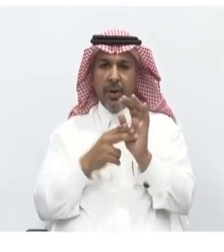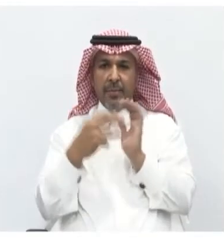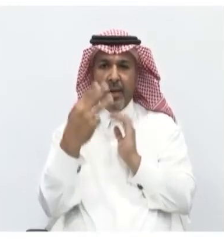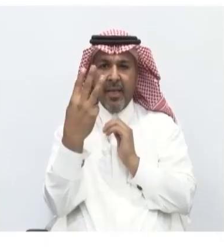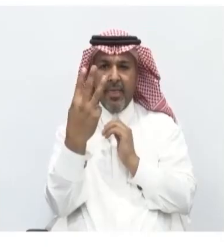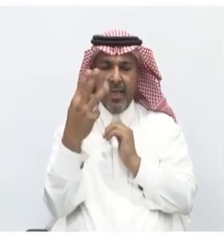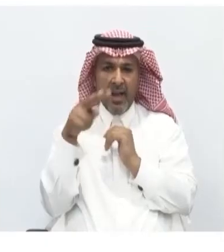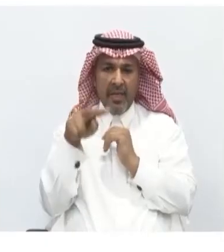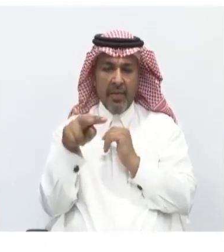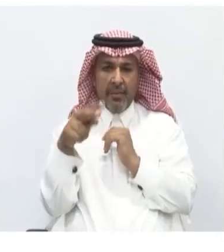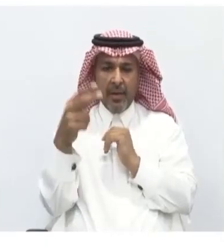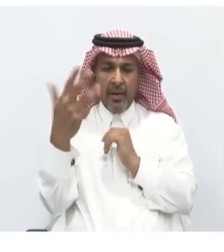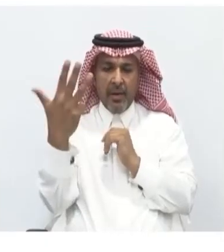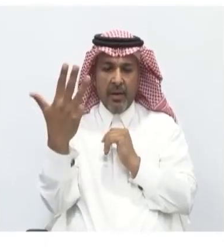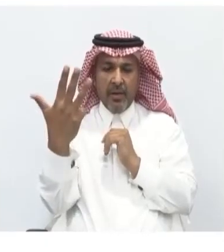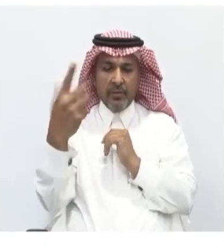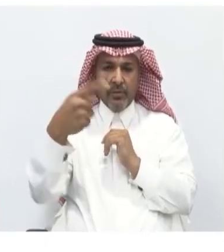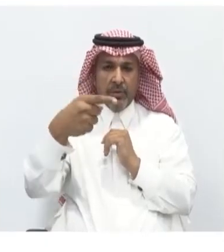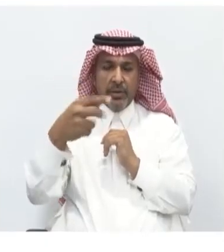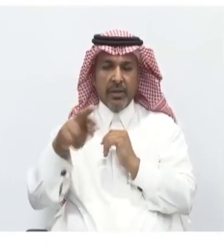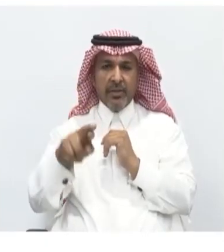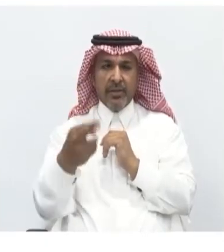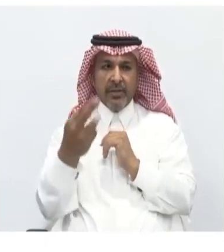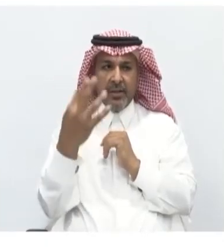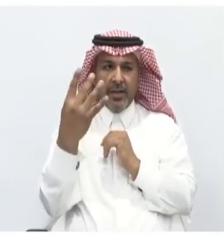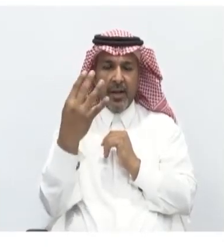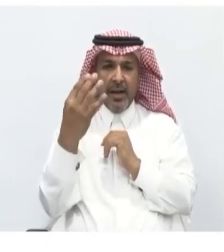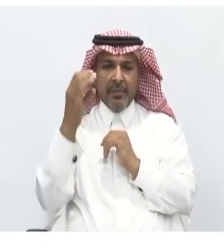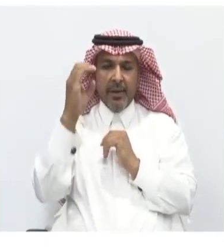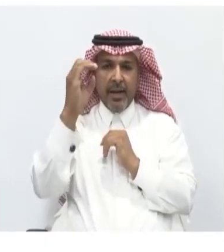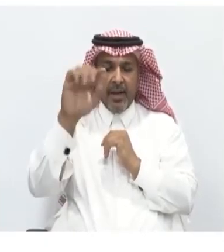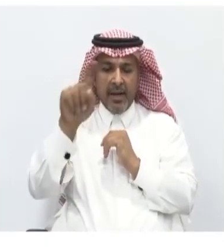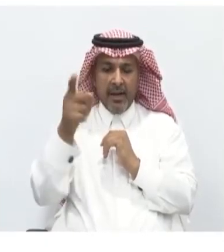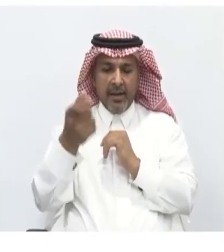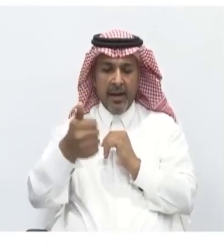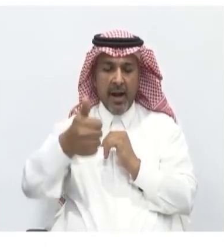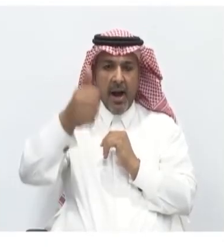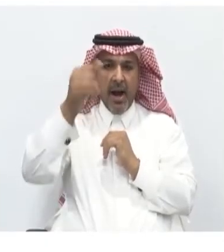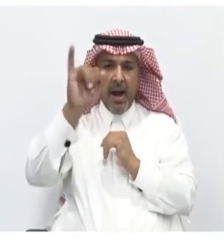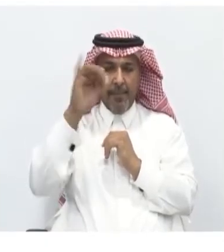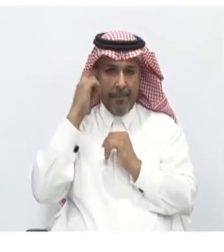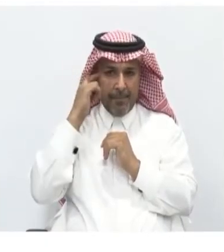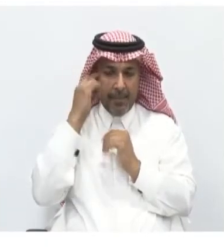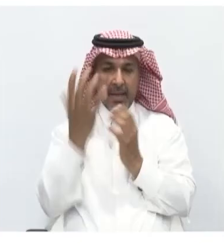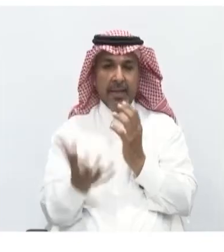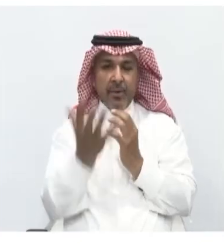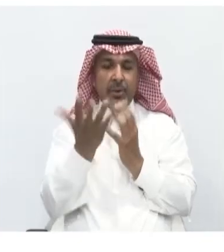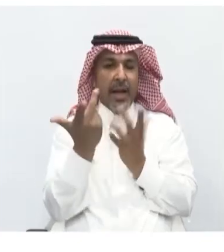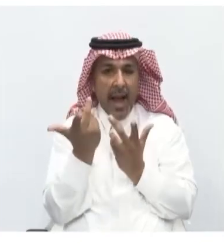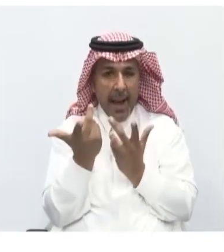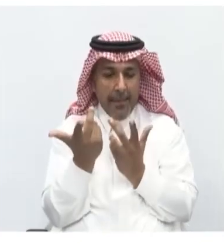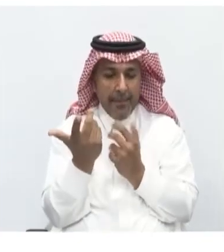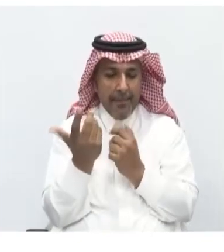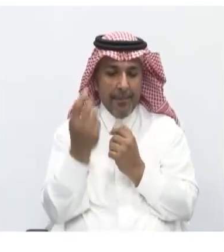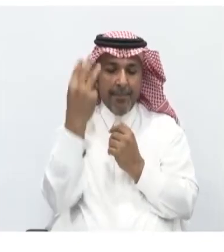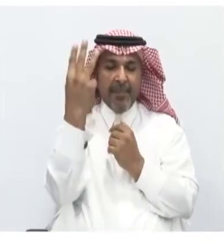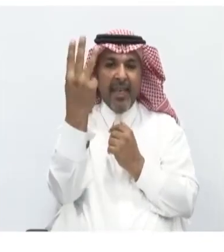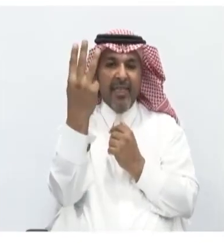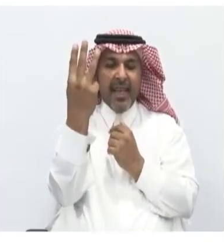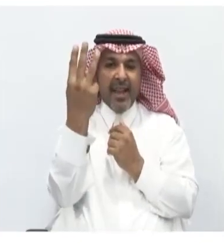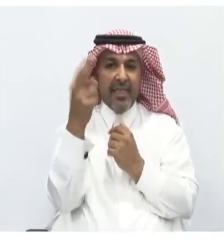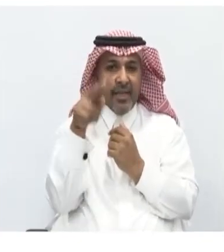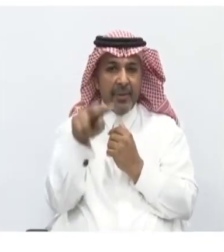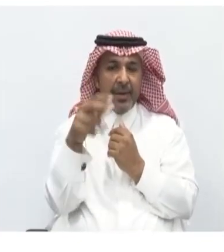319.4 جرام اذا هنا الكتله الكليه للمواد المتفاعله بالنسبه للمواد